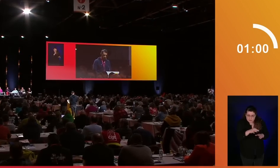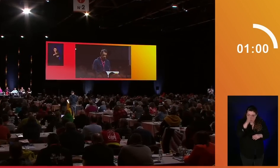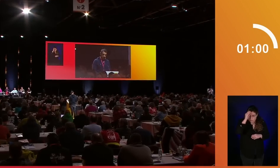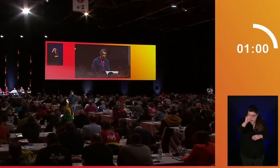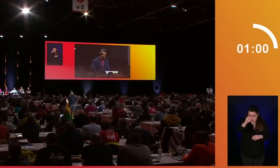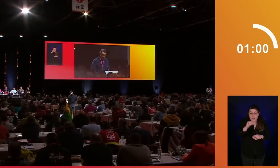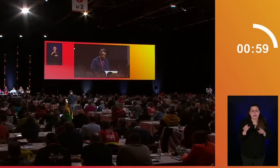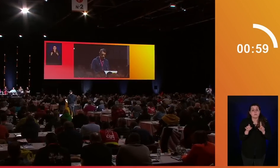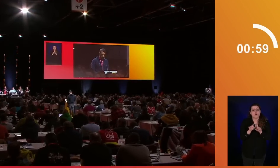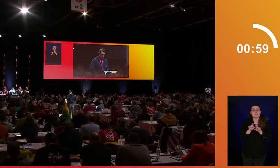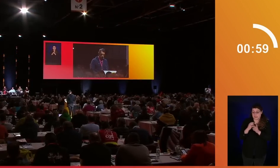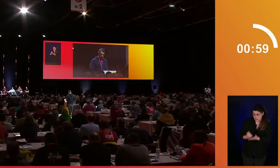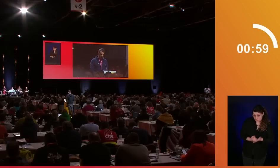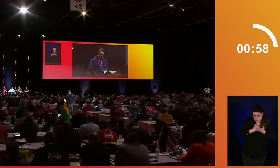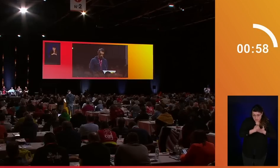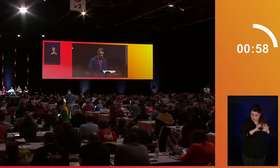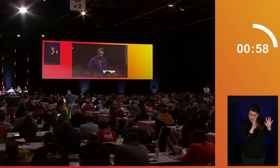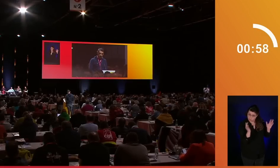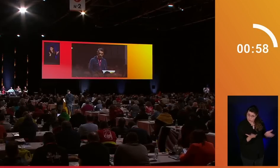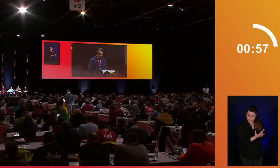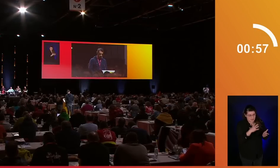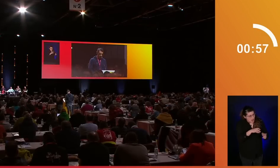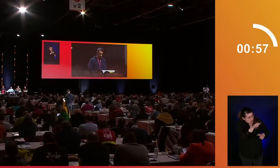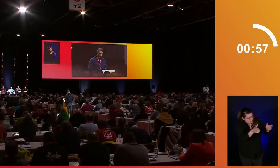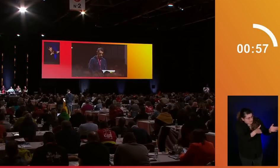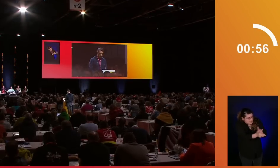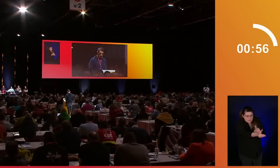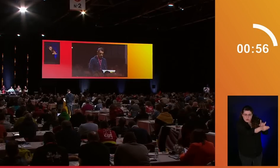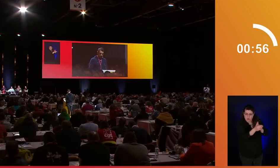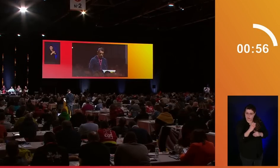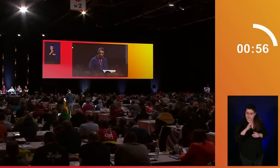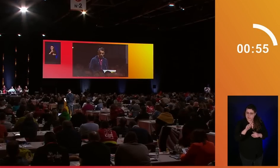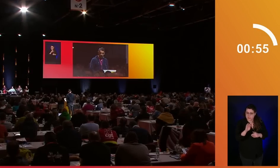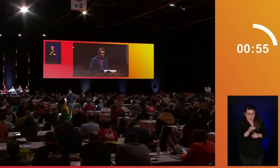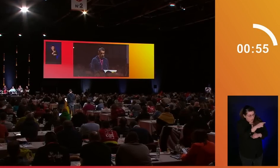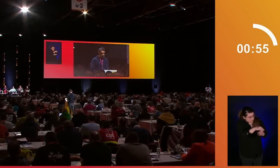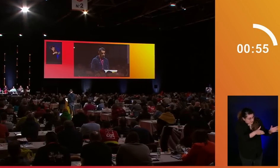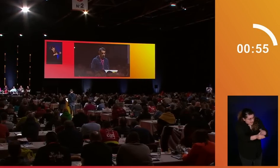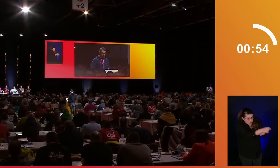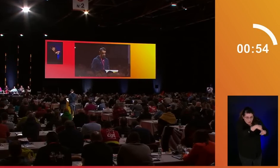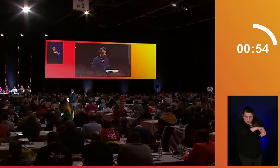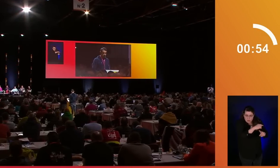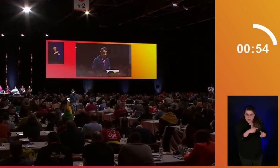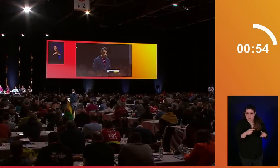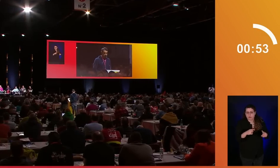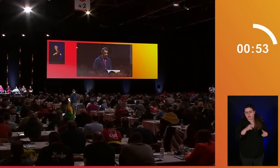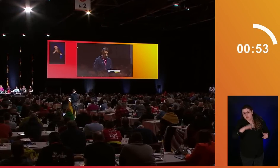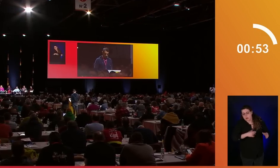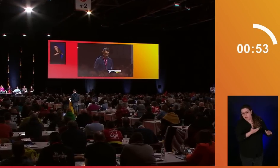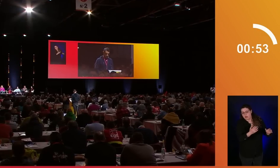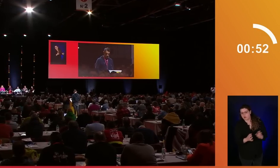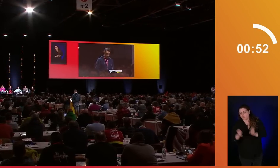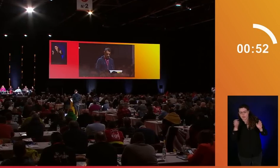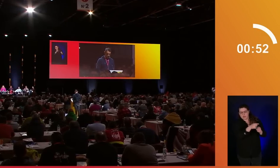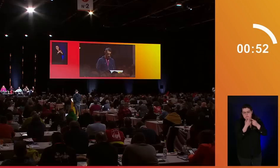aussi parce que dans les soutiens qu'on a eus, on a eu des secteurs de la CGT qui ne sont pas forcément très très copains dans ce congrès, et ça se